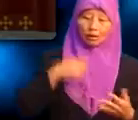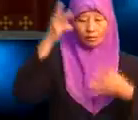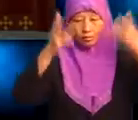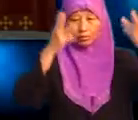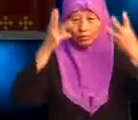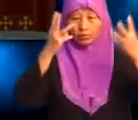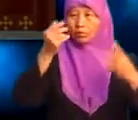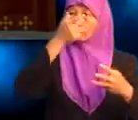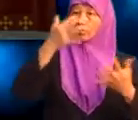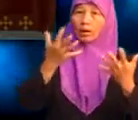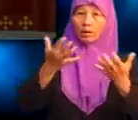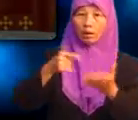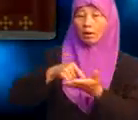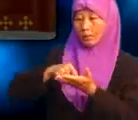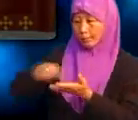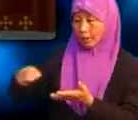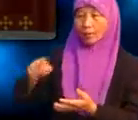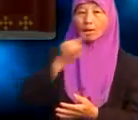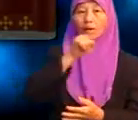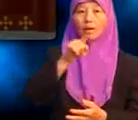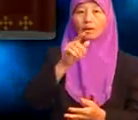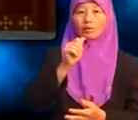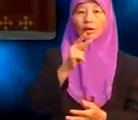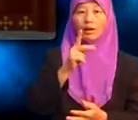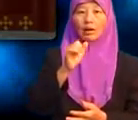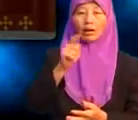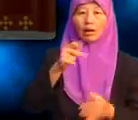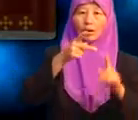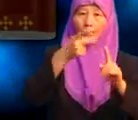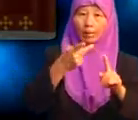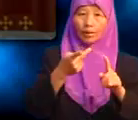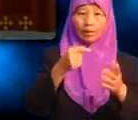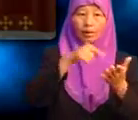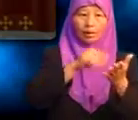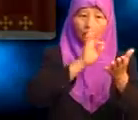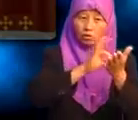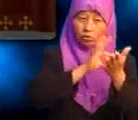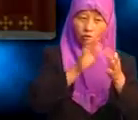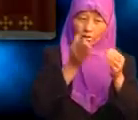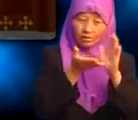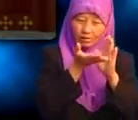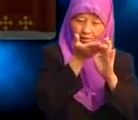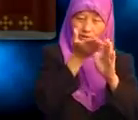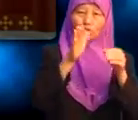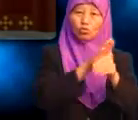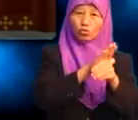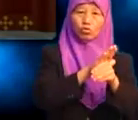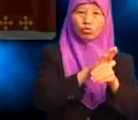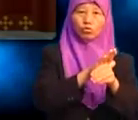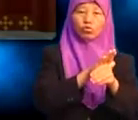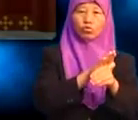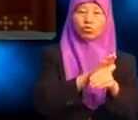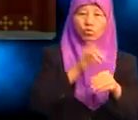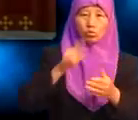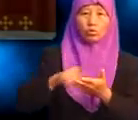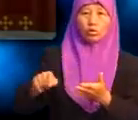saya nak menjelaskan zakat padi. Lagipun, lagi sikit je cukuplah nisab untuk menjelaskan zakat. Ada 2-3 bahagian lagi yang